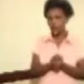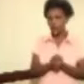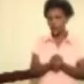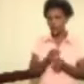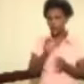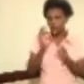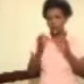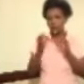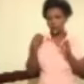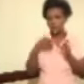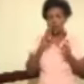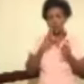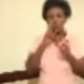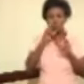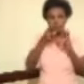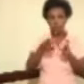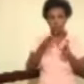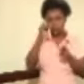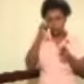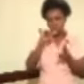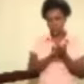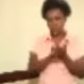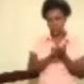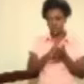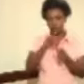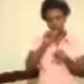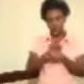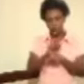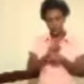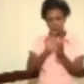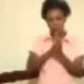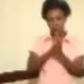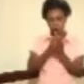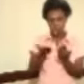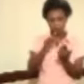résultat encore de monde qui travaille. Les constitutionnalistes,